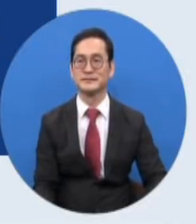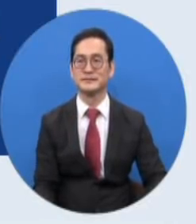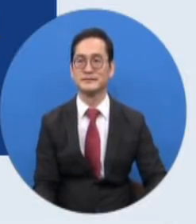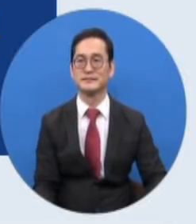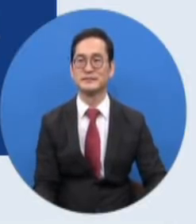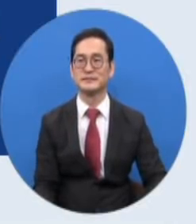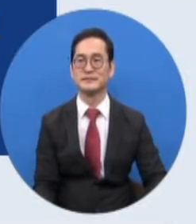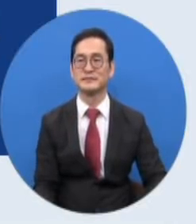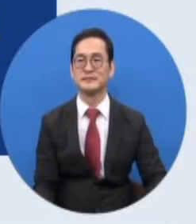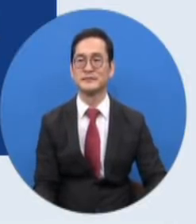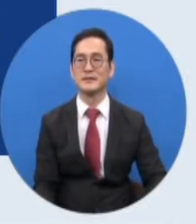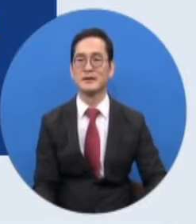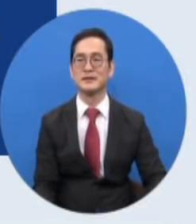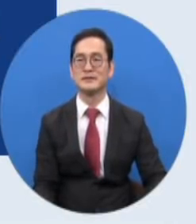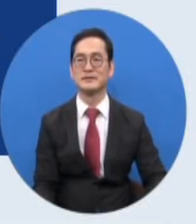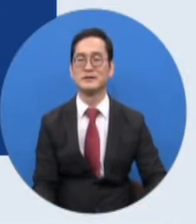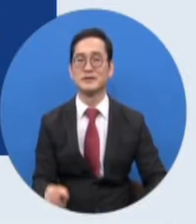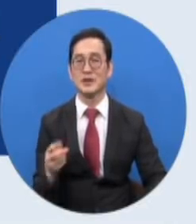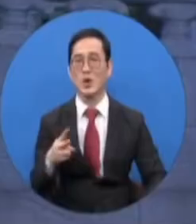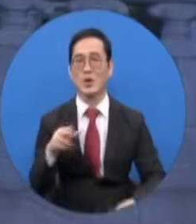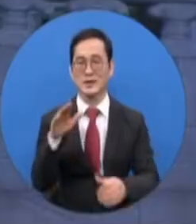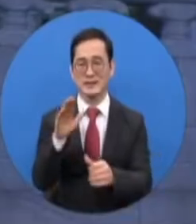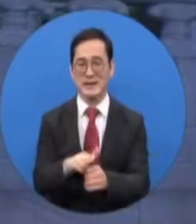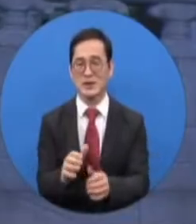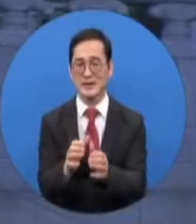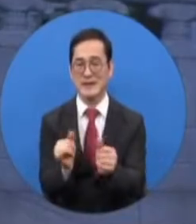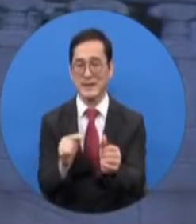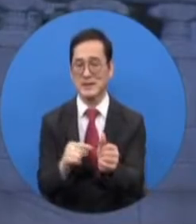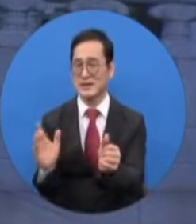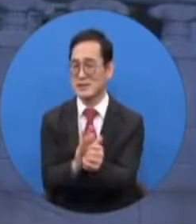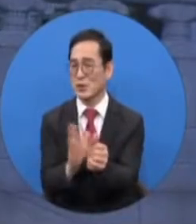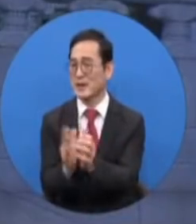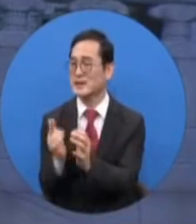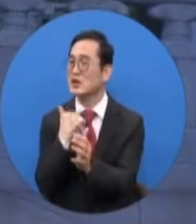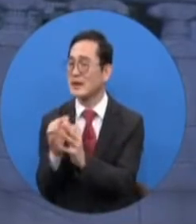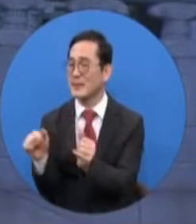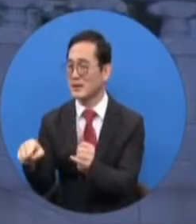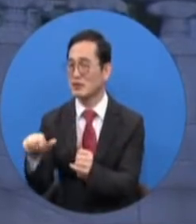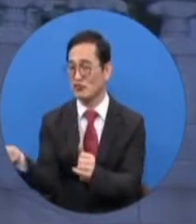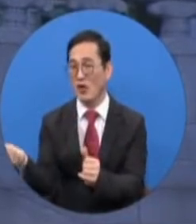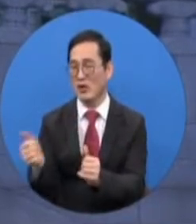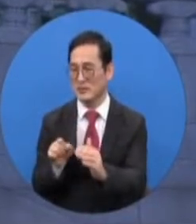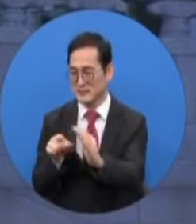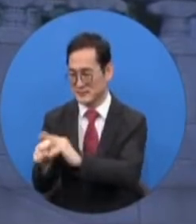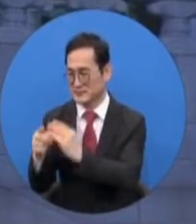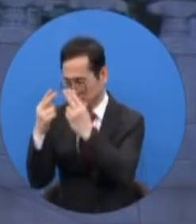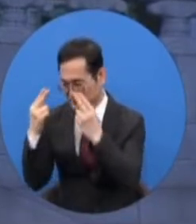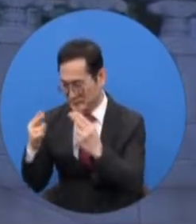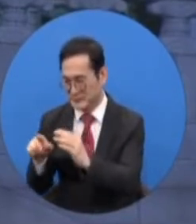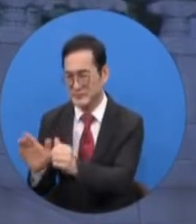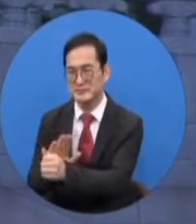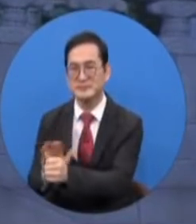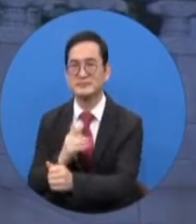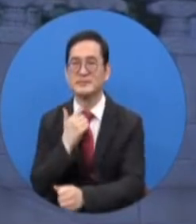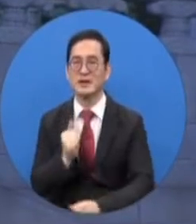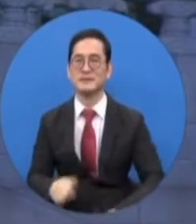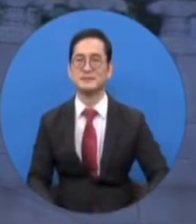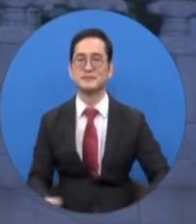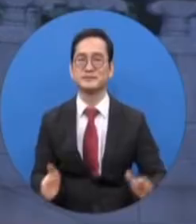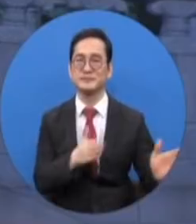그런가 하면 경기도지사 선거에 유승민 전 대표가 거론되고 있다고